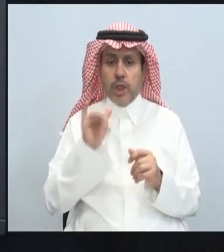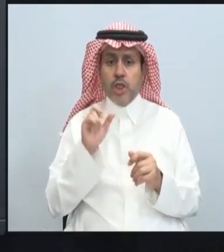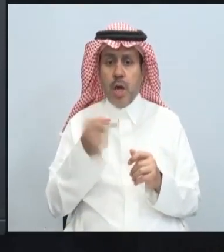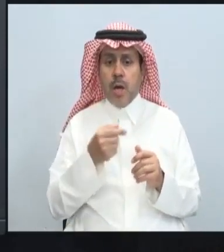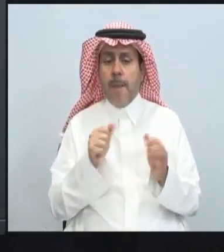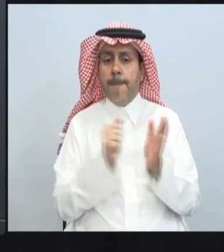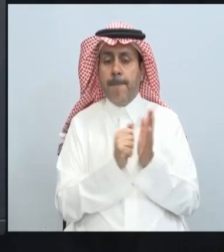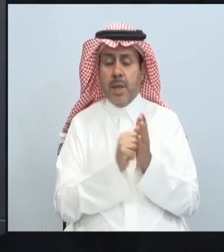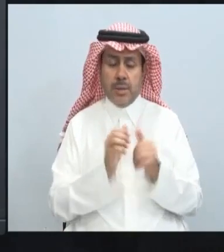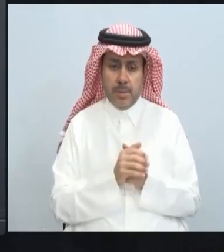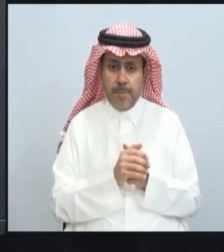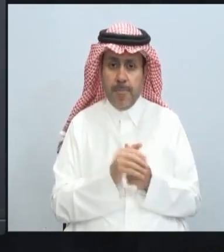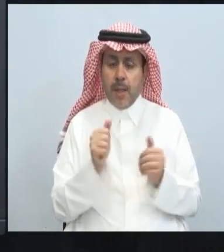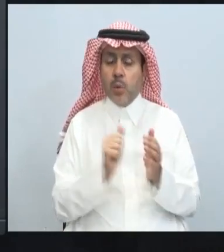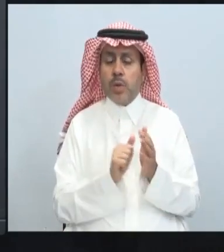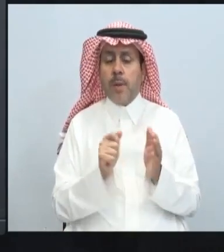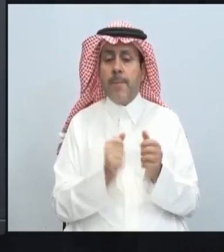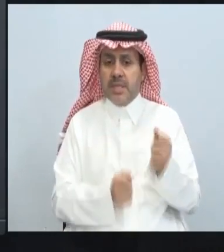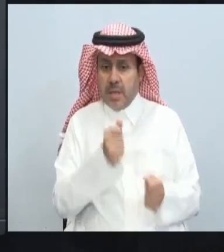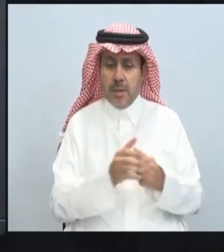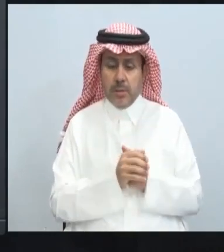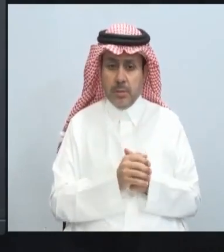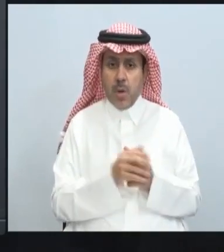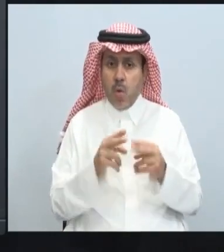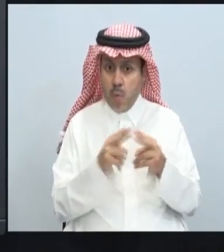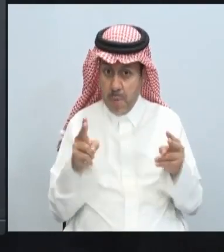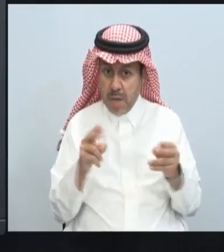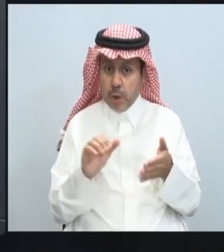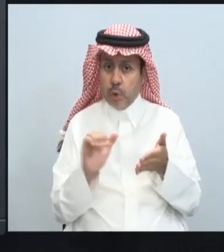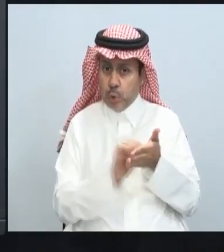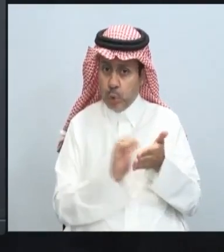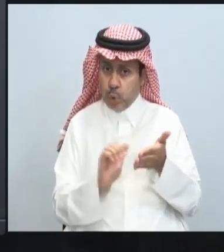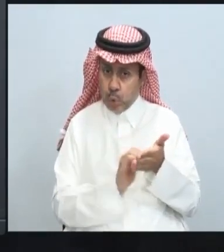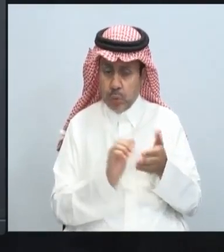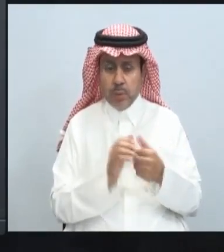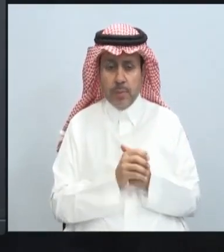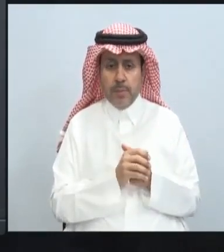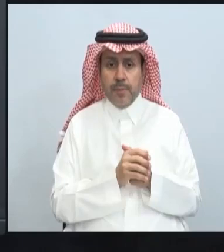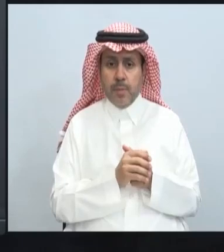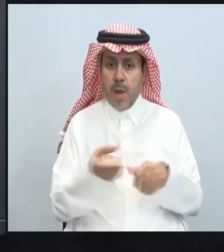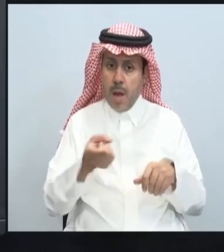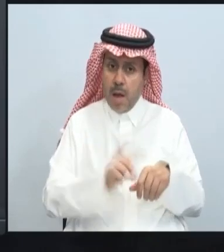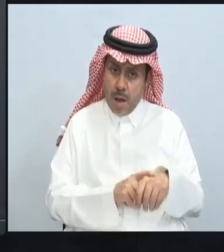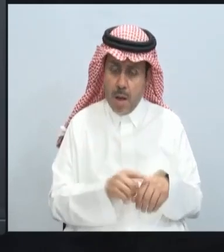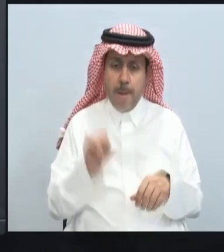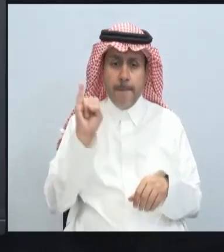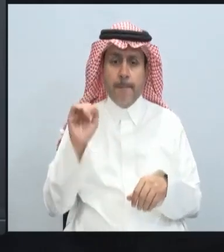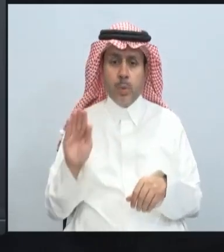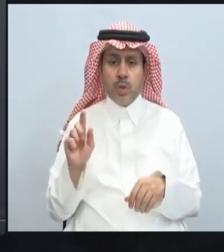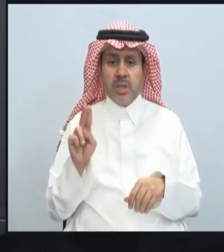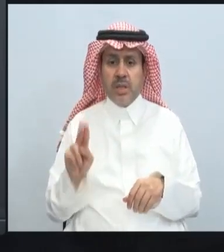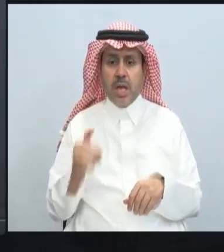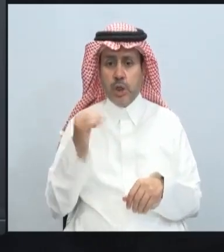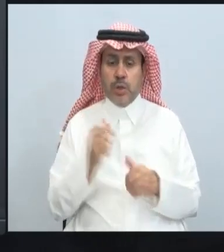ما او على سياره ما فيذكر هناك شروط هذا المؤجر على المستاجر يجب ان يفي